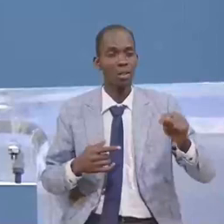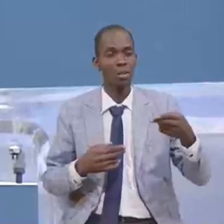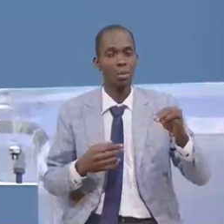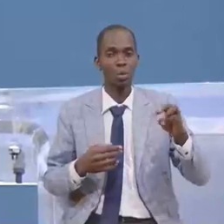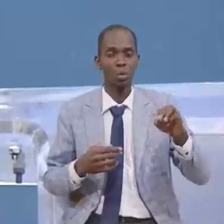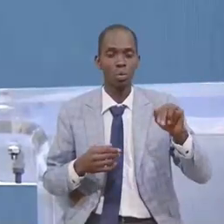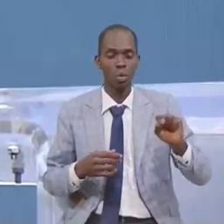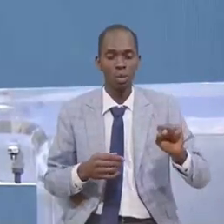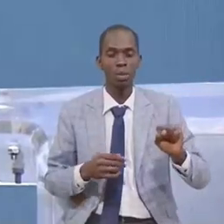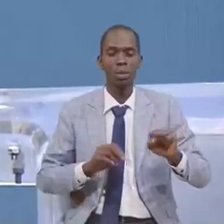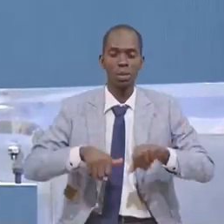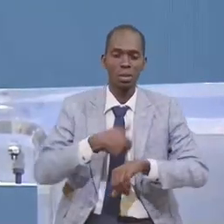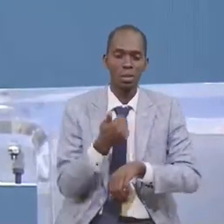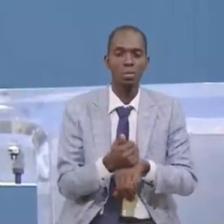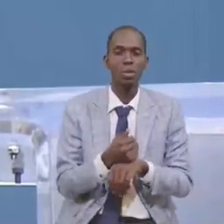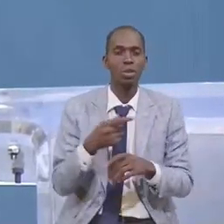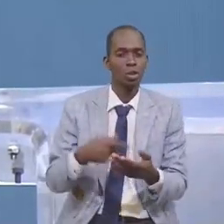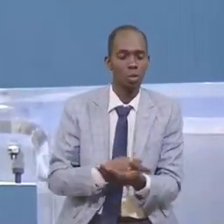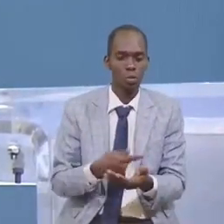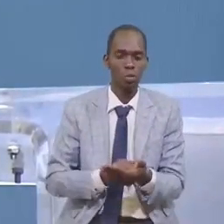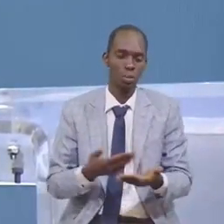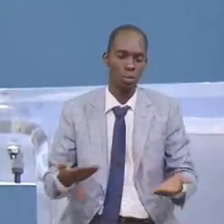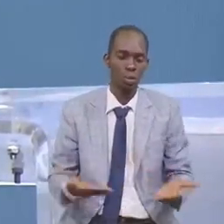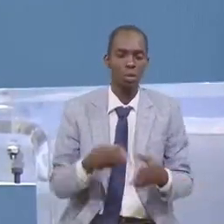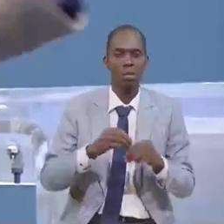Et ils ont planté la semence de l'évangile.